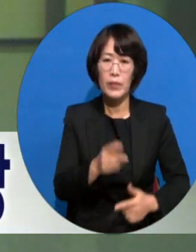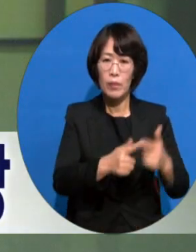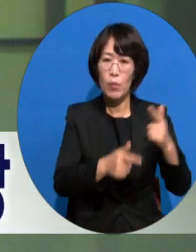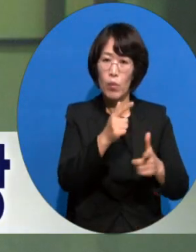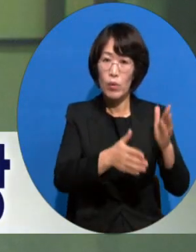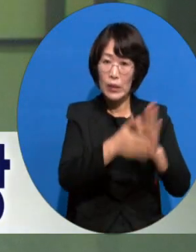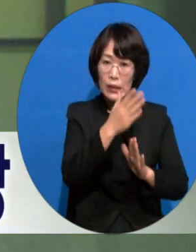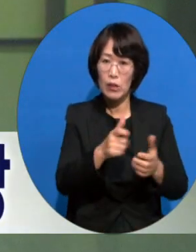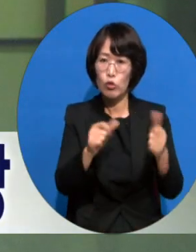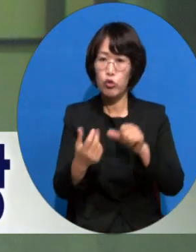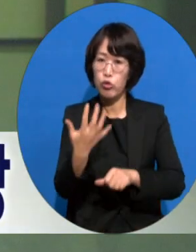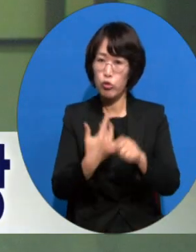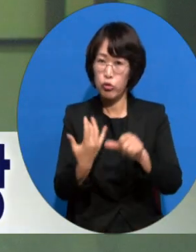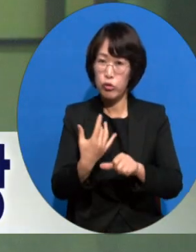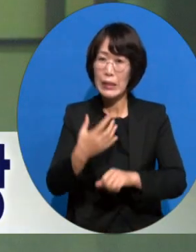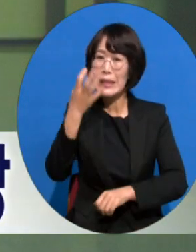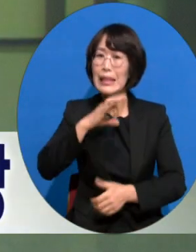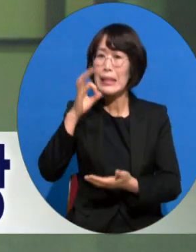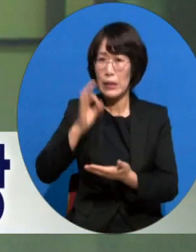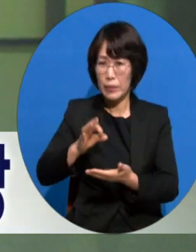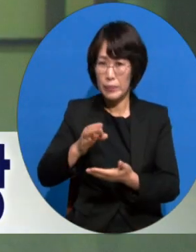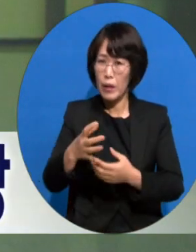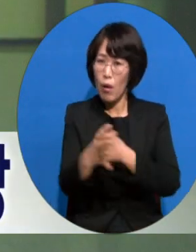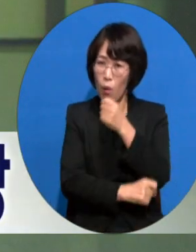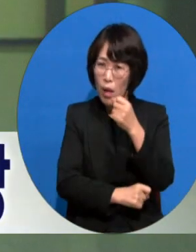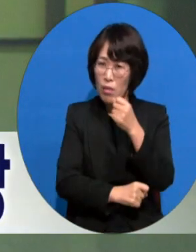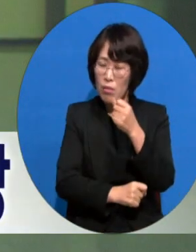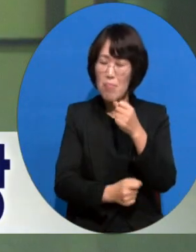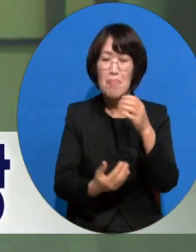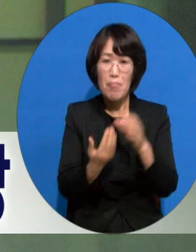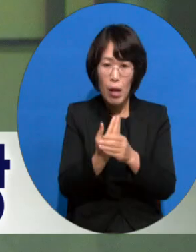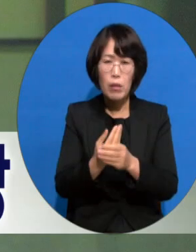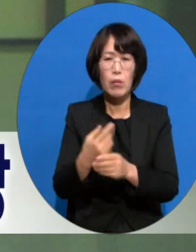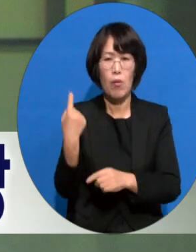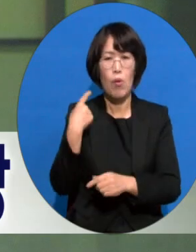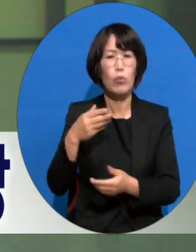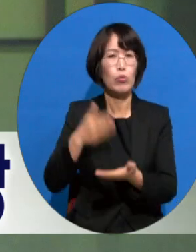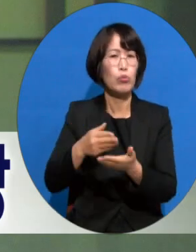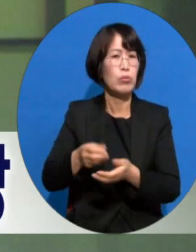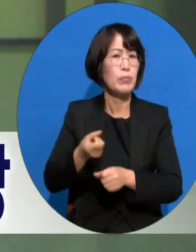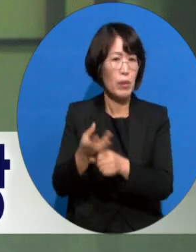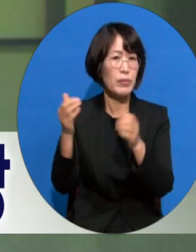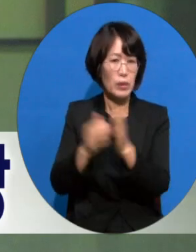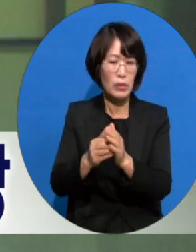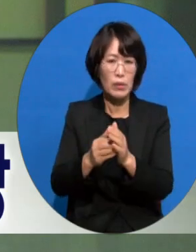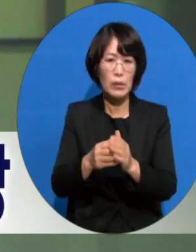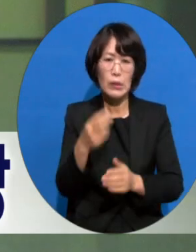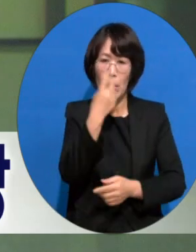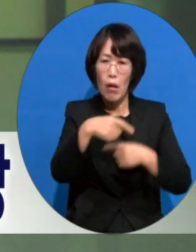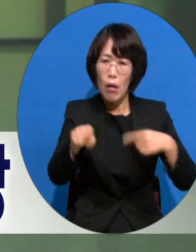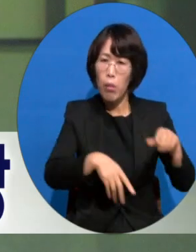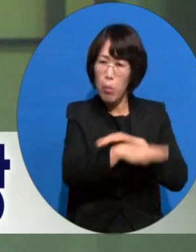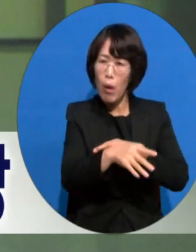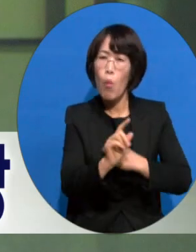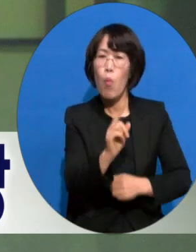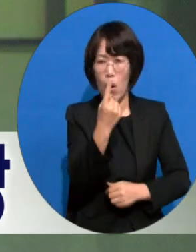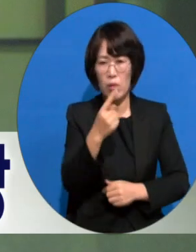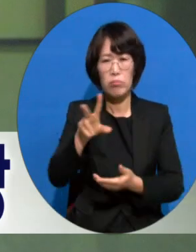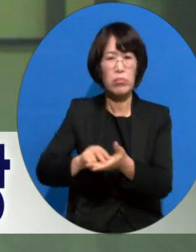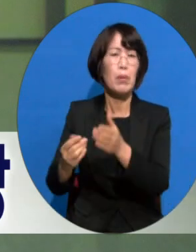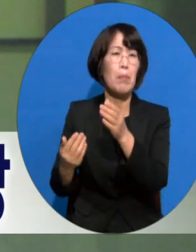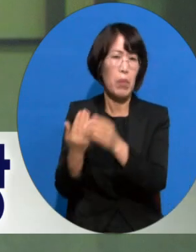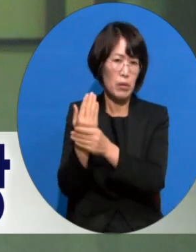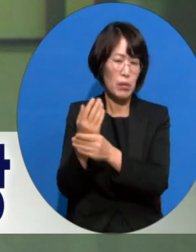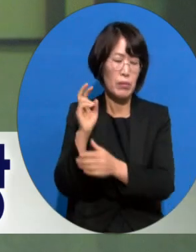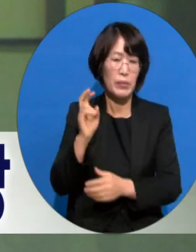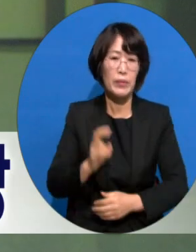목포시 화장장 수익금 횡령 사건 어제 보도해드렸는데요. 부실한 관리 감독이 이 같은 문제를 야기했다고도